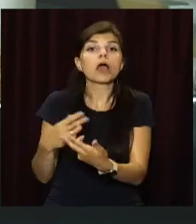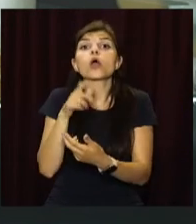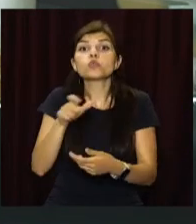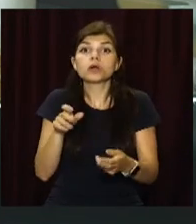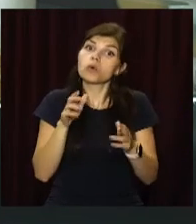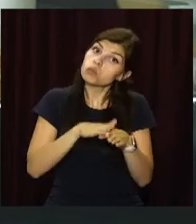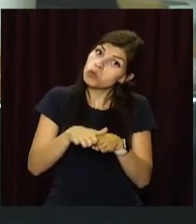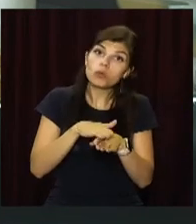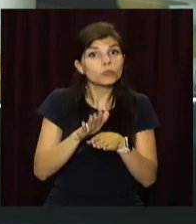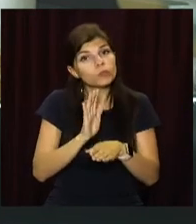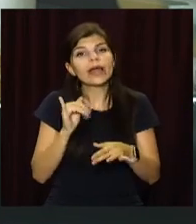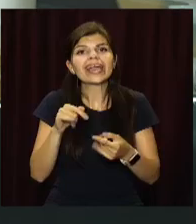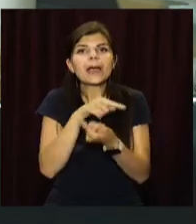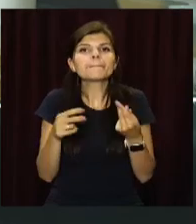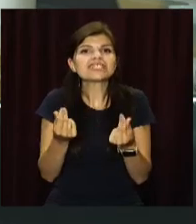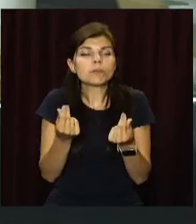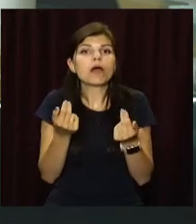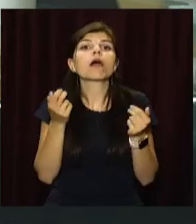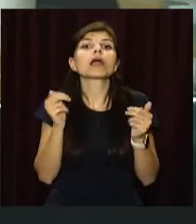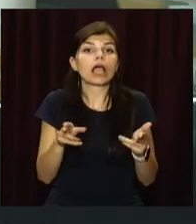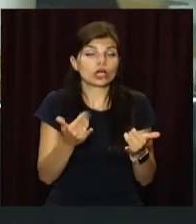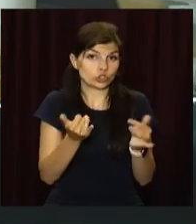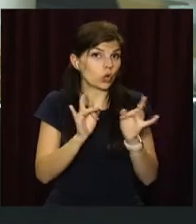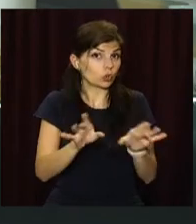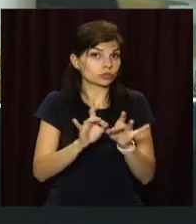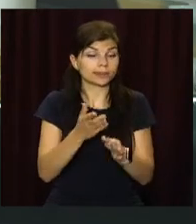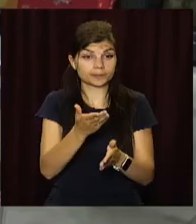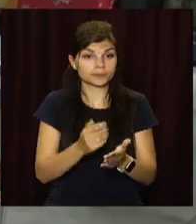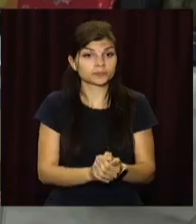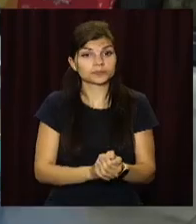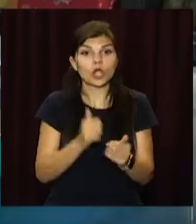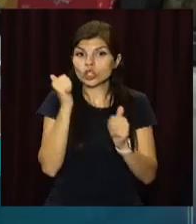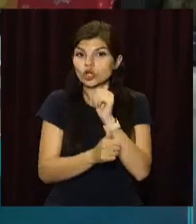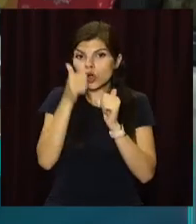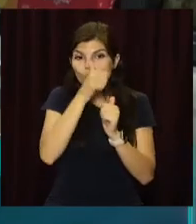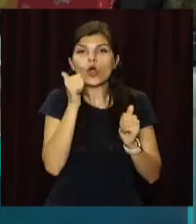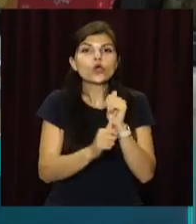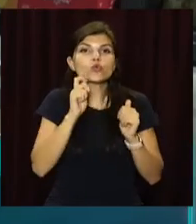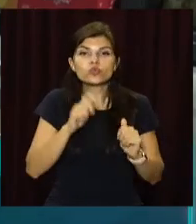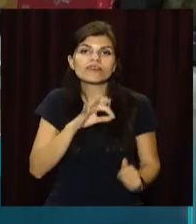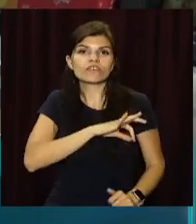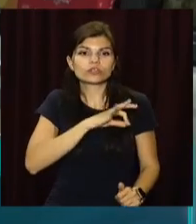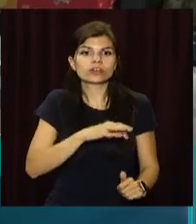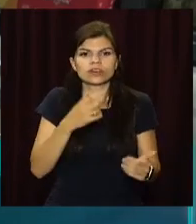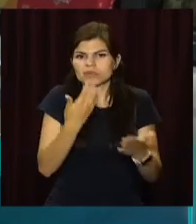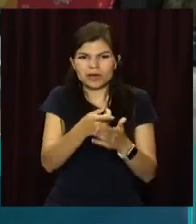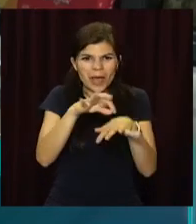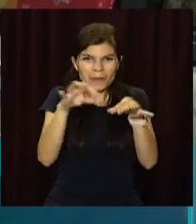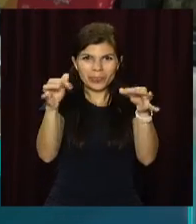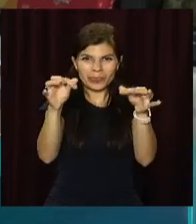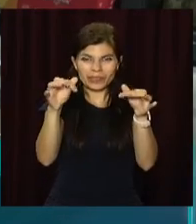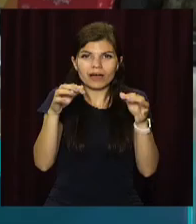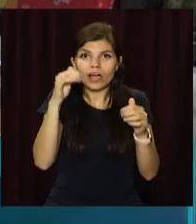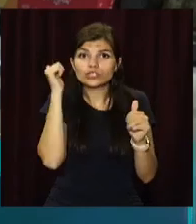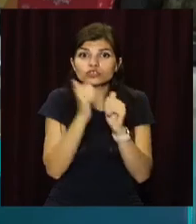люди та бізнесмени, Галина Ізмайлова наша розкаже. Щороку кожен українець використовує з 500 таких